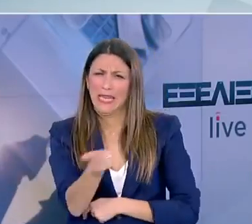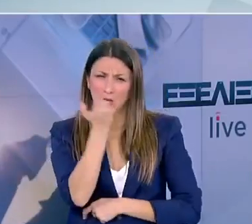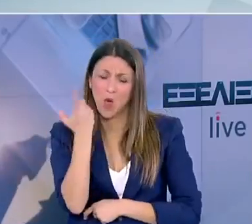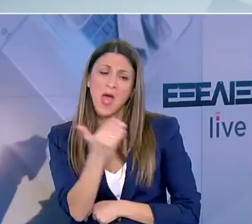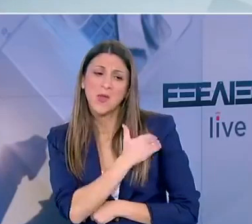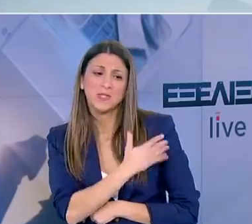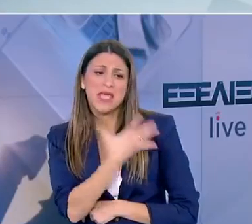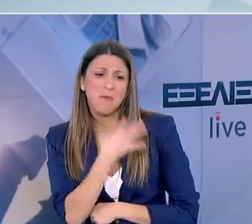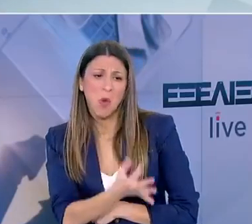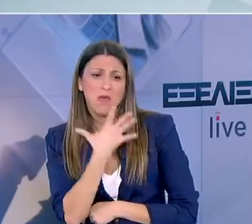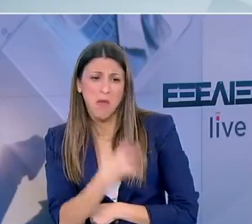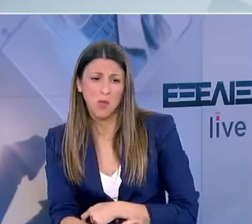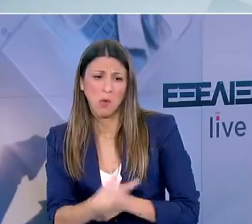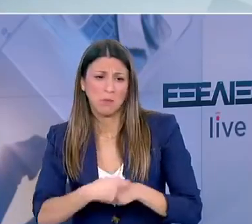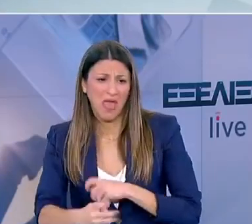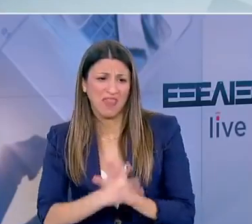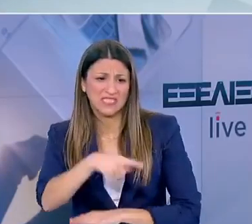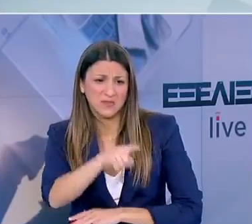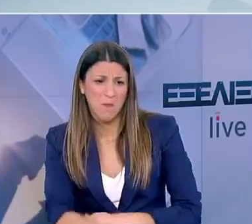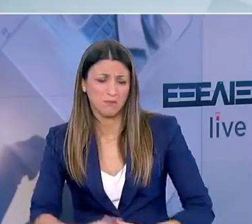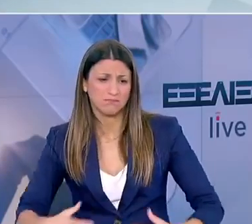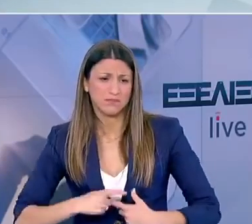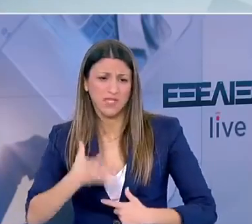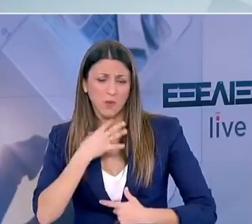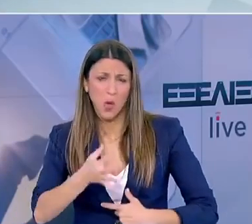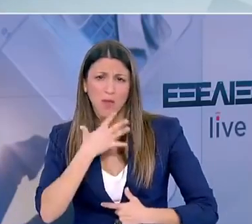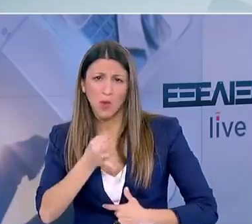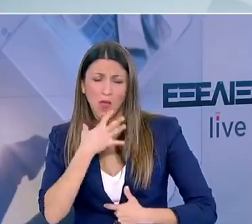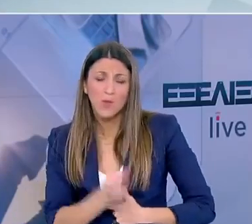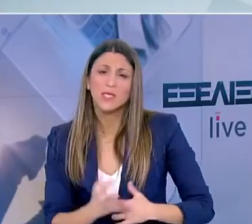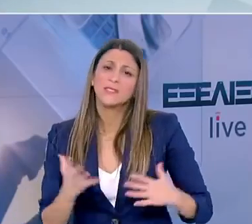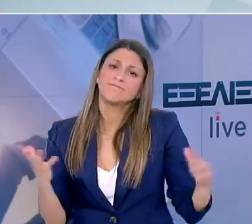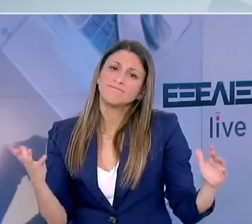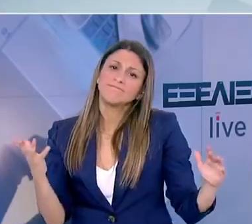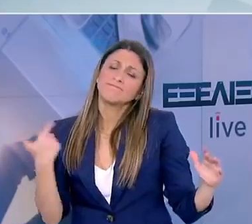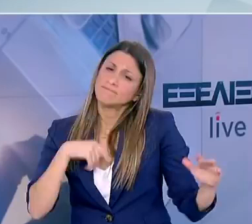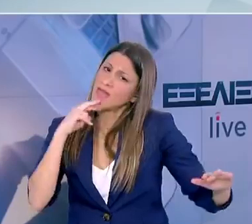ρωτούσαν γιατί η καραντίνα αυτή δεν επεκτάθηκε στον υπόλοιπο συνοικισμό,